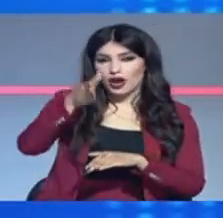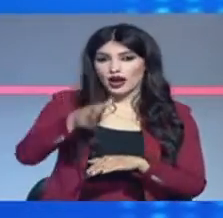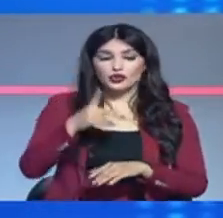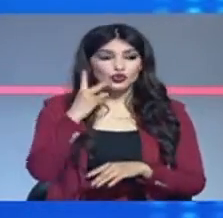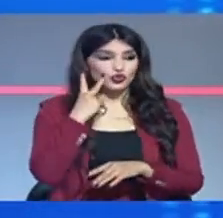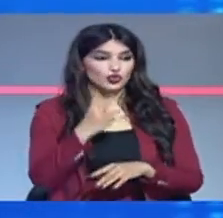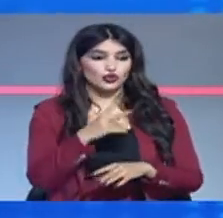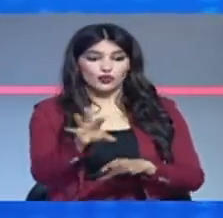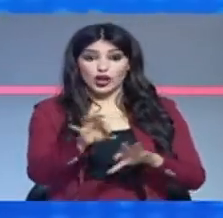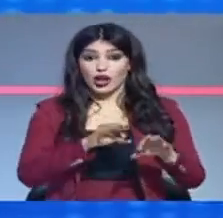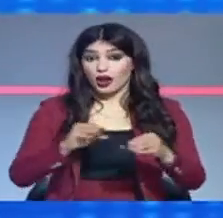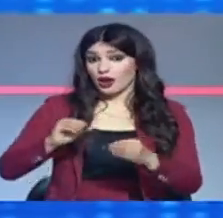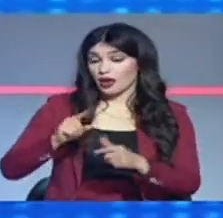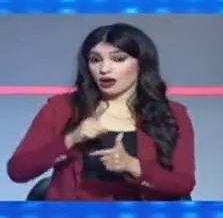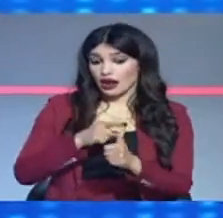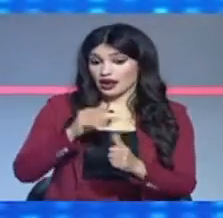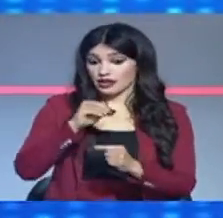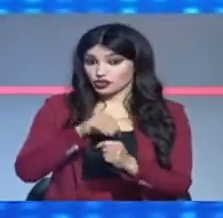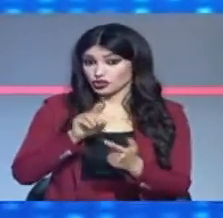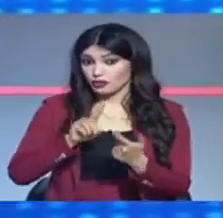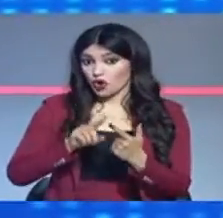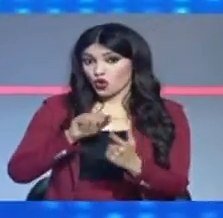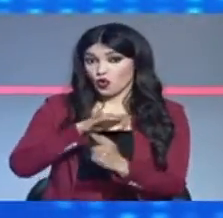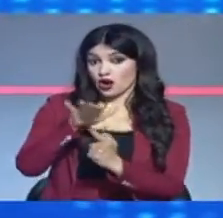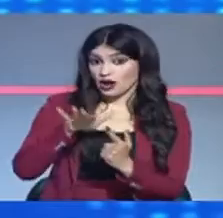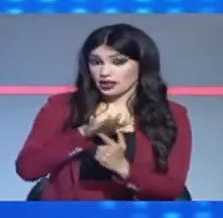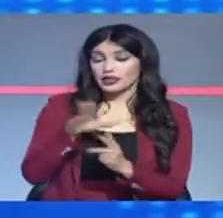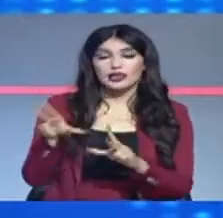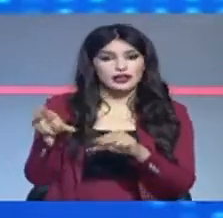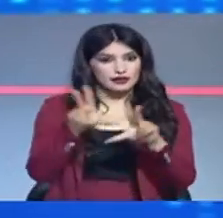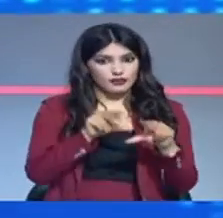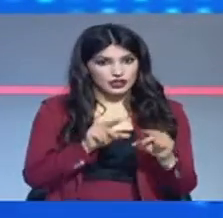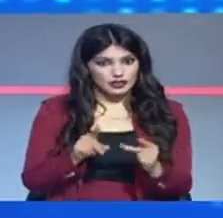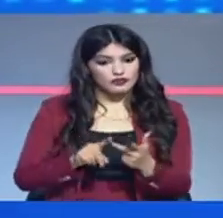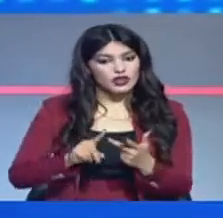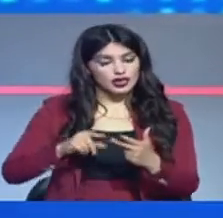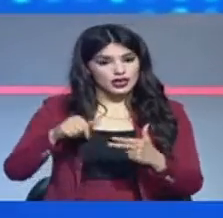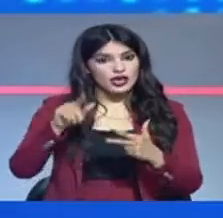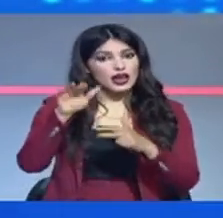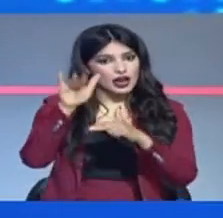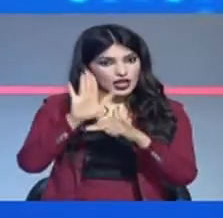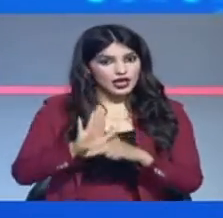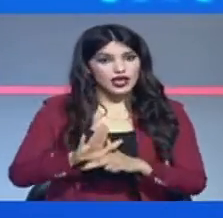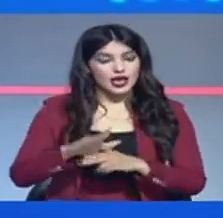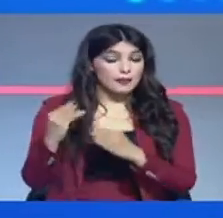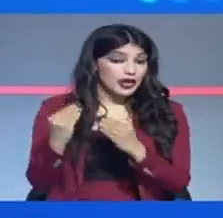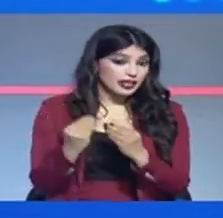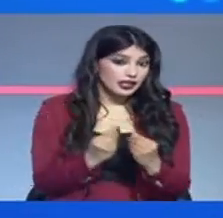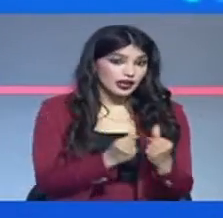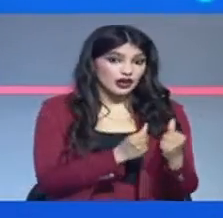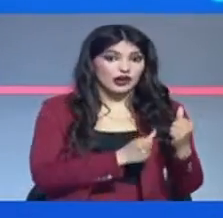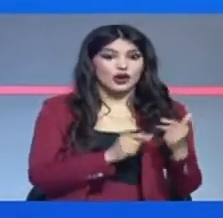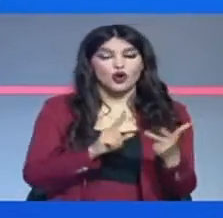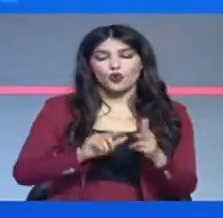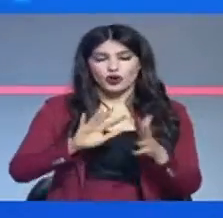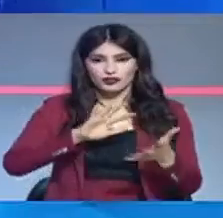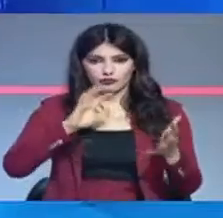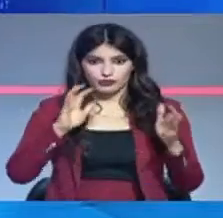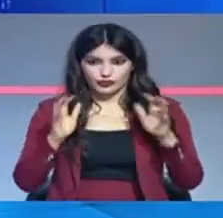الجوانب الاقتصاديه والاجتماعيه اضافه الى ايلاء عنايه خاصه بالابعاد البيئيه والمناخيه